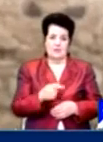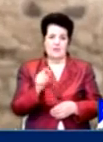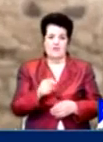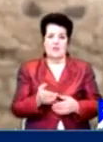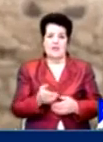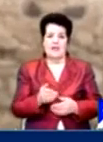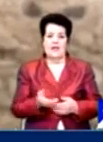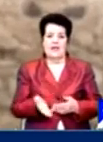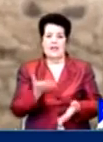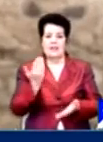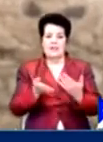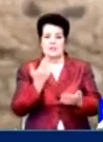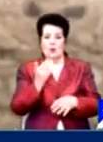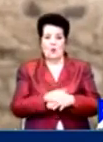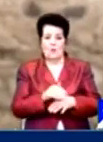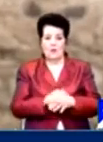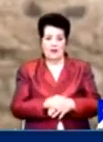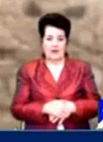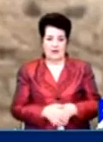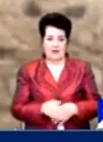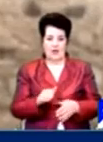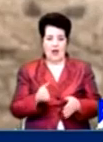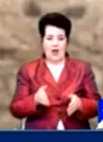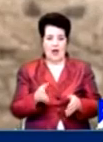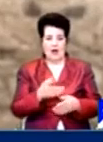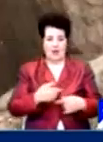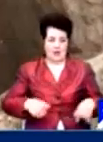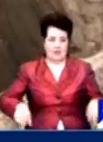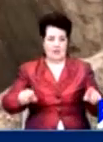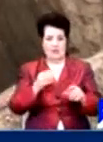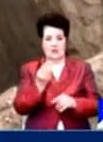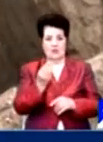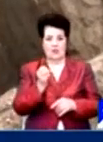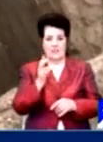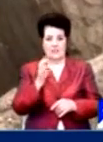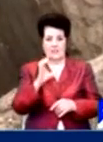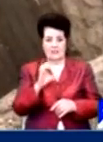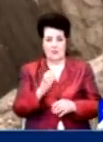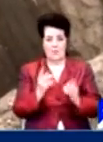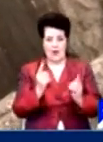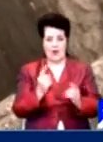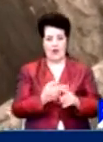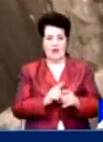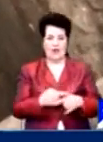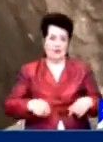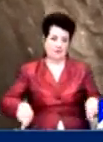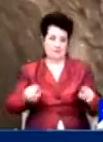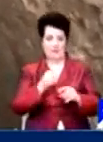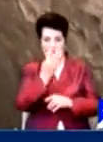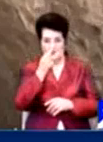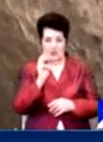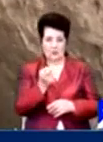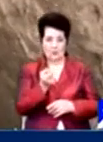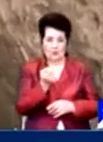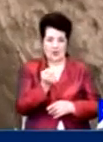căutarea răspunsului privind acel șanț mare care a înconjurat cetatea. Până acum, arheologii au găsit mai multe monede vechi, ghiulele și